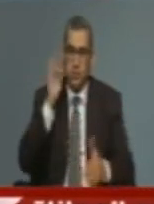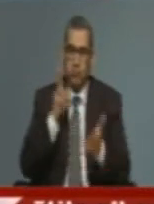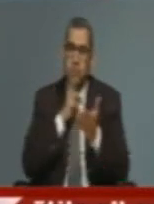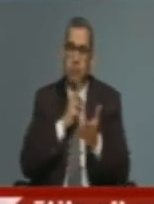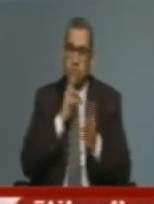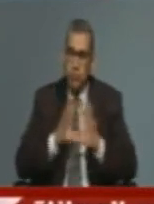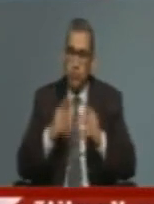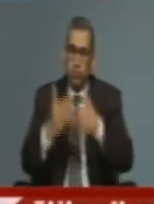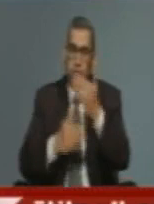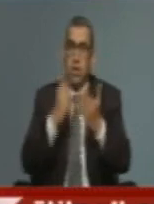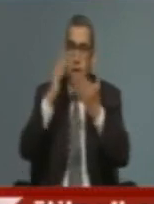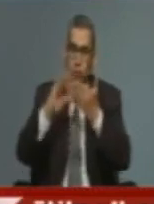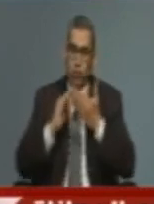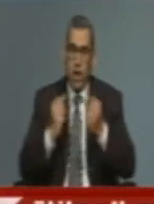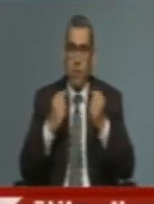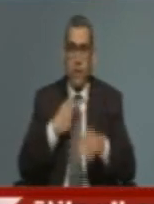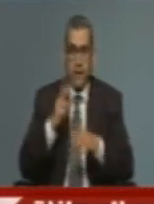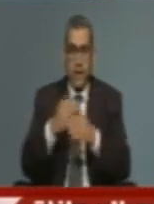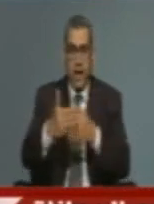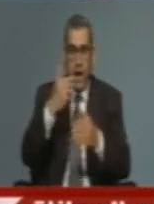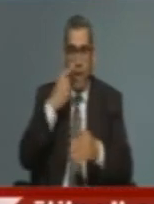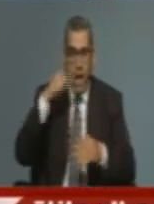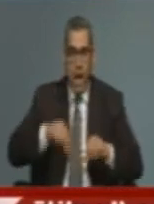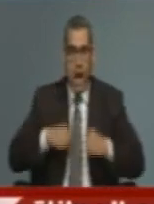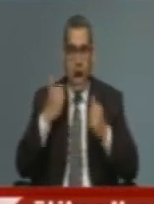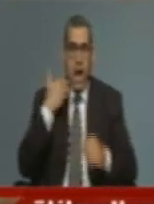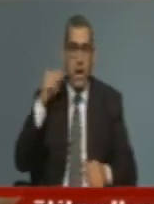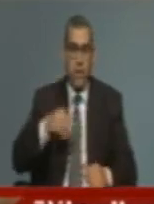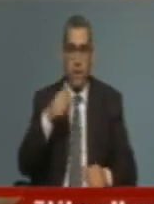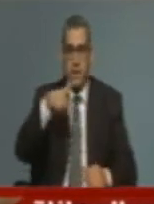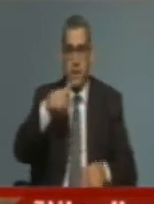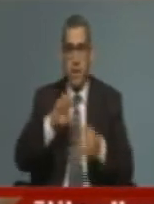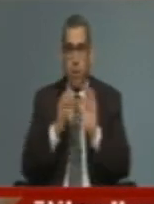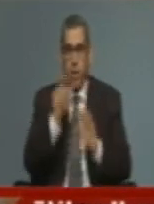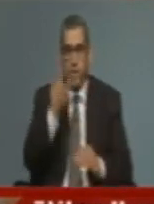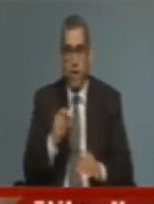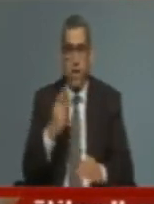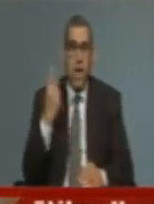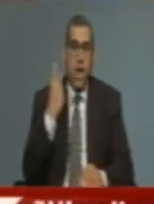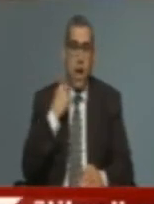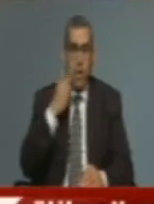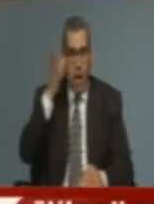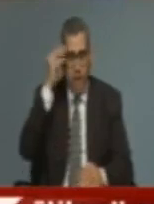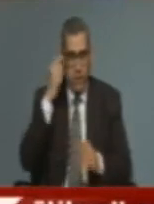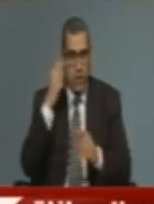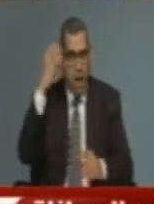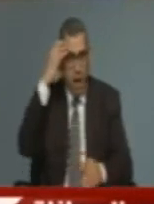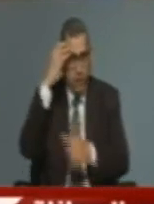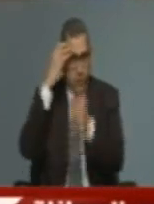يقدرنا. فانا بس ارجع تاني على موضوع حياة كريمة. انا بكلمك في 60 مليون تقريبا، بقول ارقام نحفظها كلنا. 60 مليون